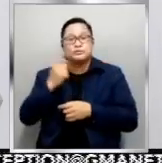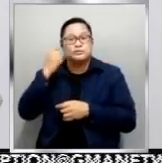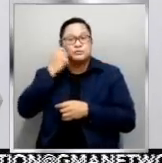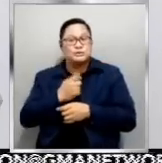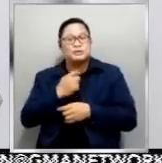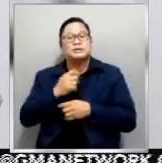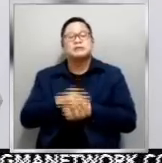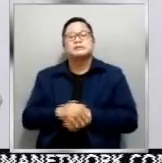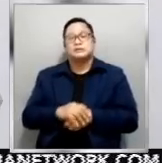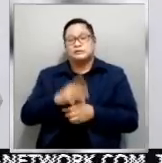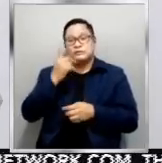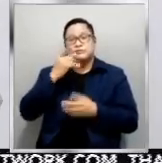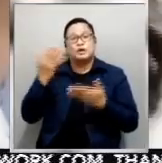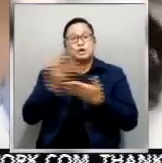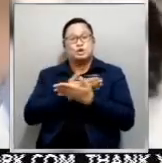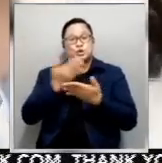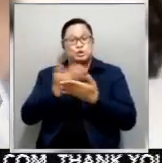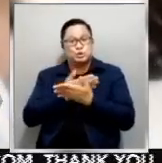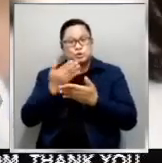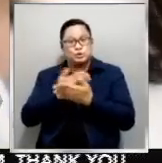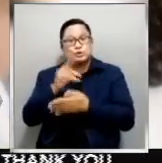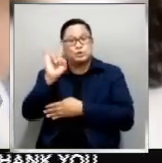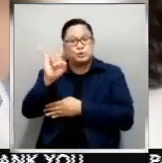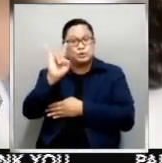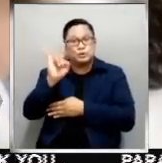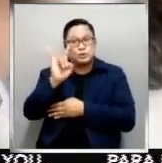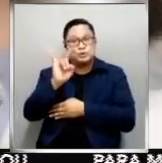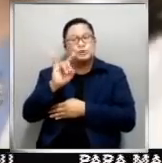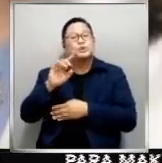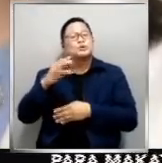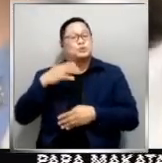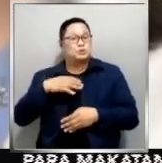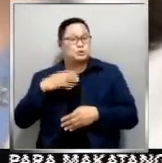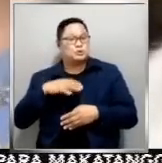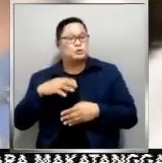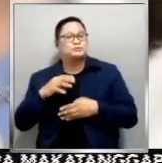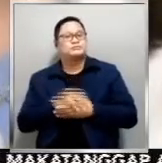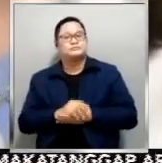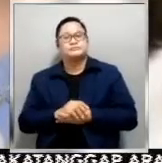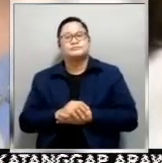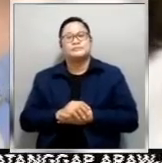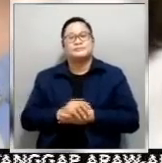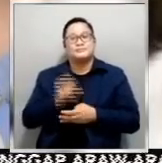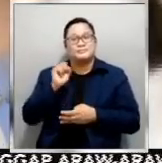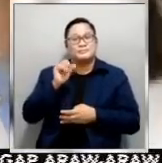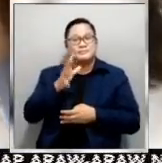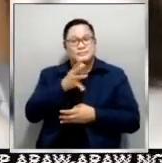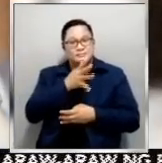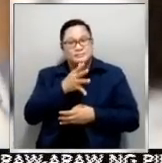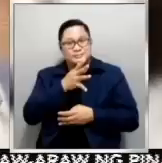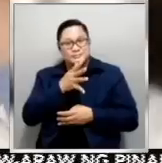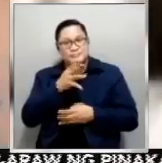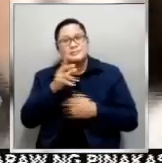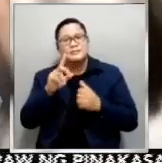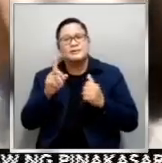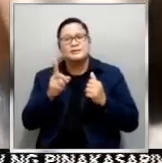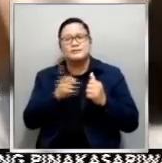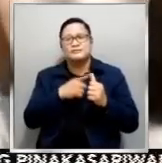bilang bagong endorser na isang clothing line. Mom was our plus one. I think she teared up in the first one. Eh nga, no?